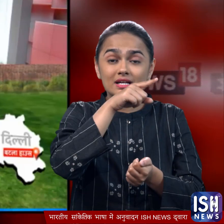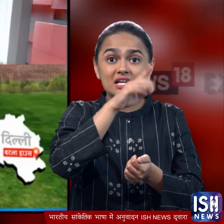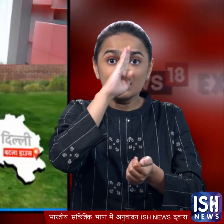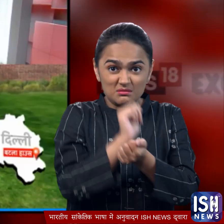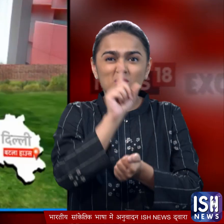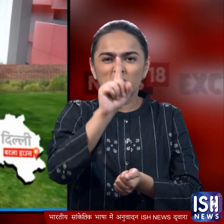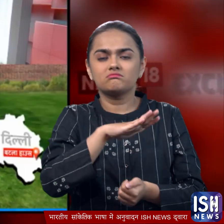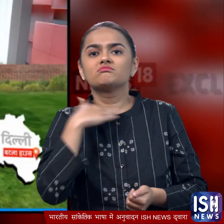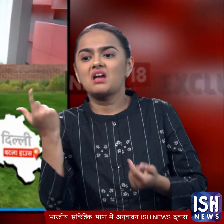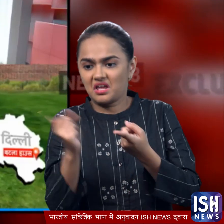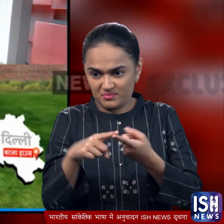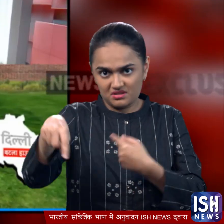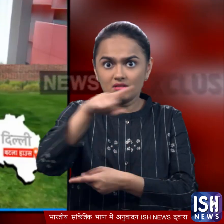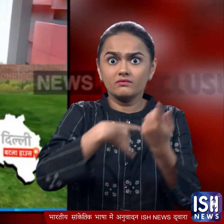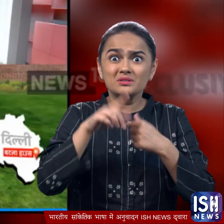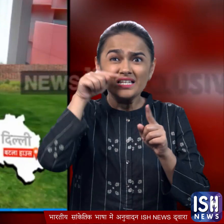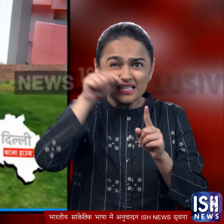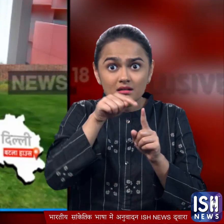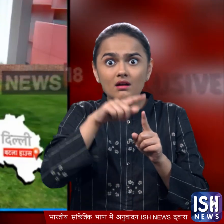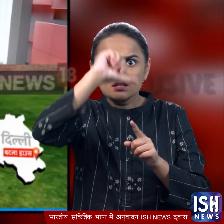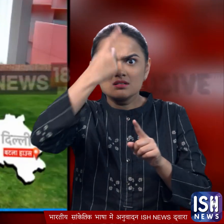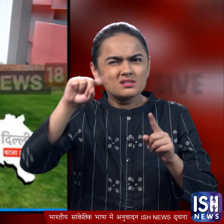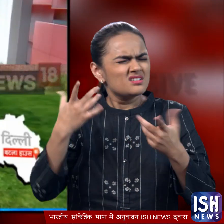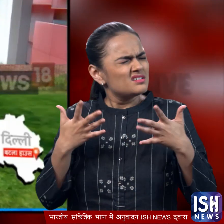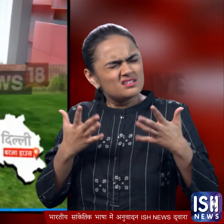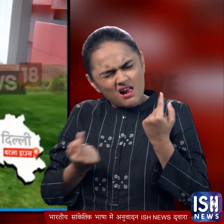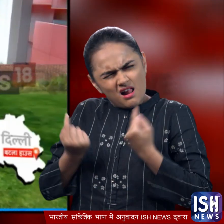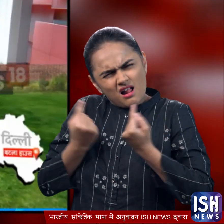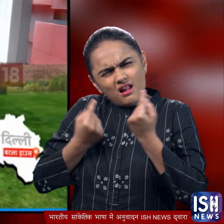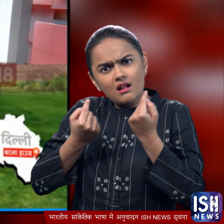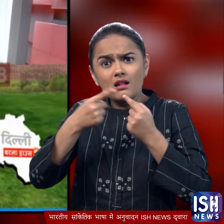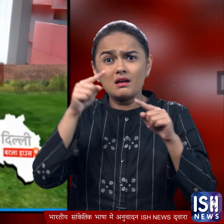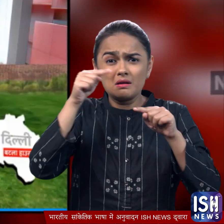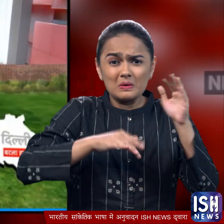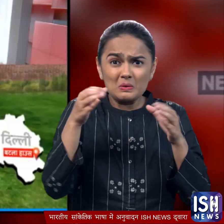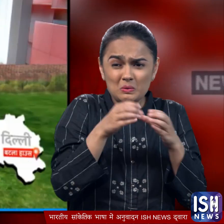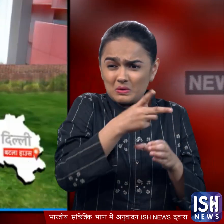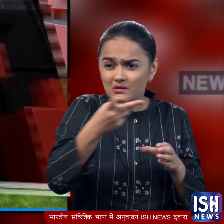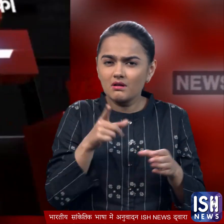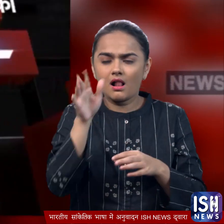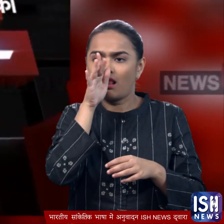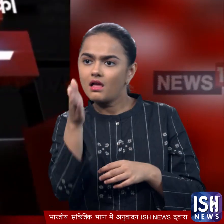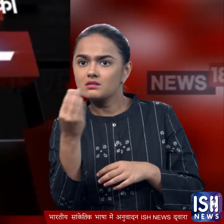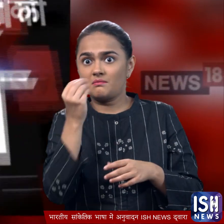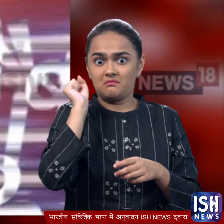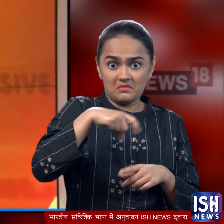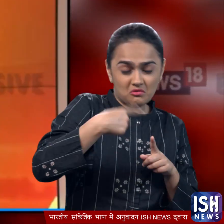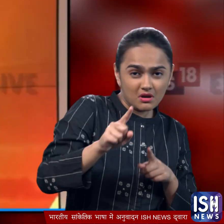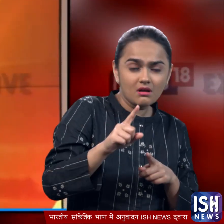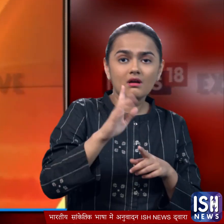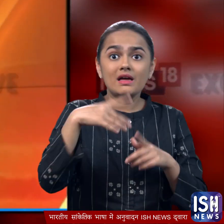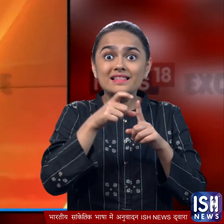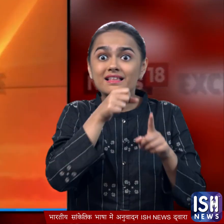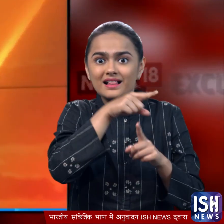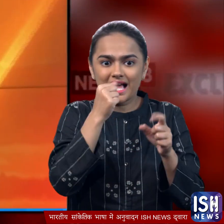गए थे। लेकिन इस घटना के बाद देश भर में काफी हंगामा हुआ था और कई पार्टियों और संगठनों ने इसे फर्जी बताया था। दिल्ली के पास